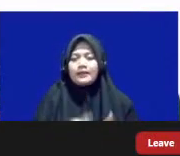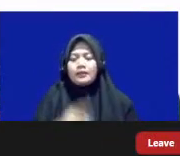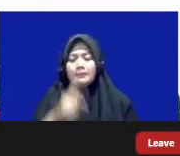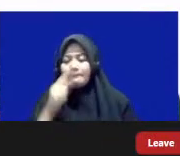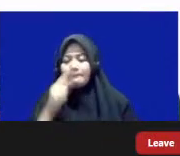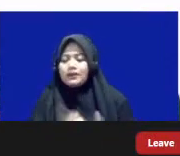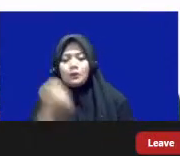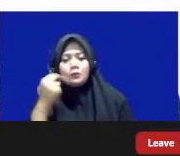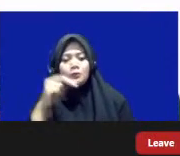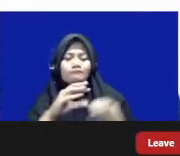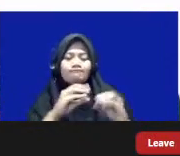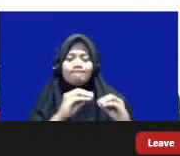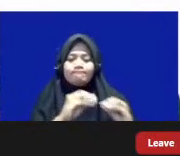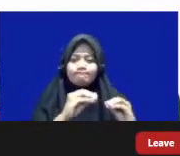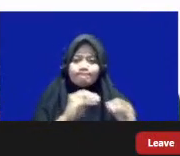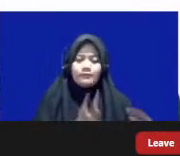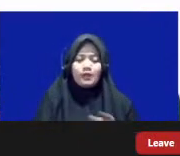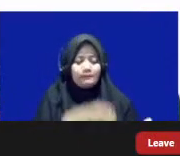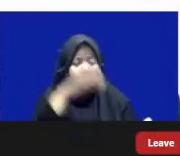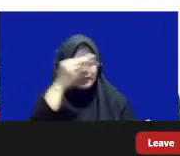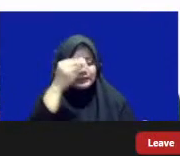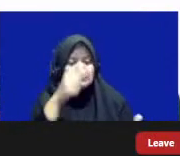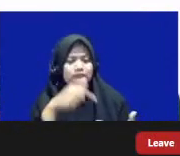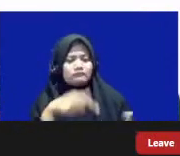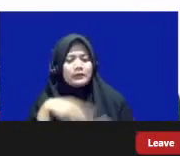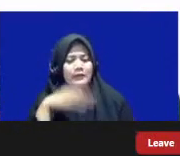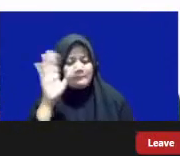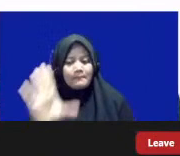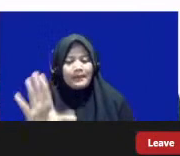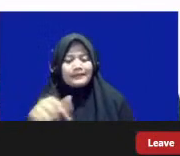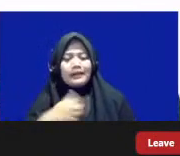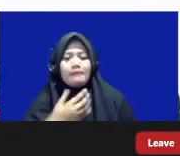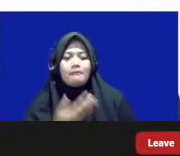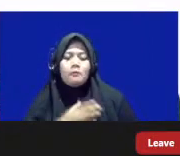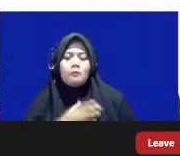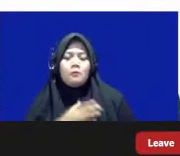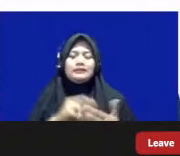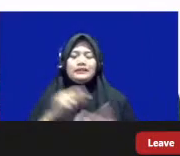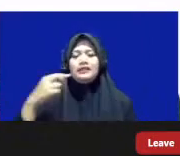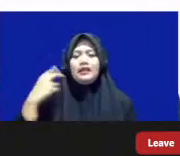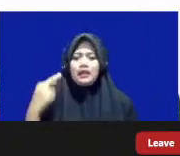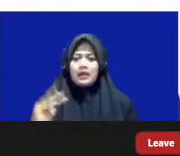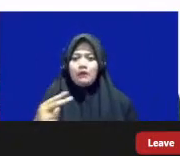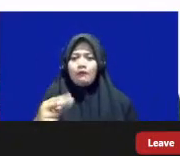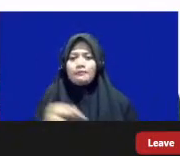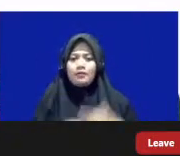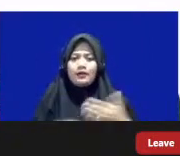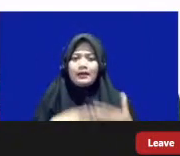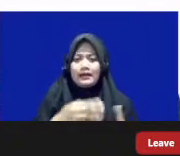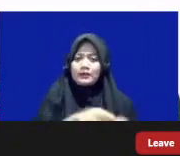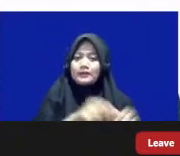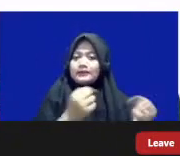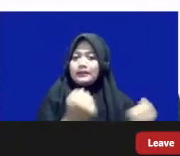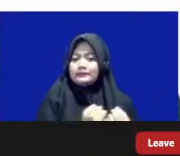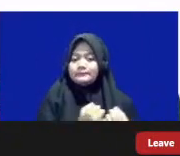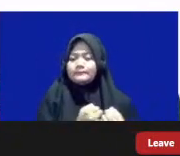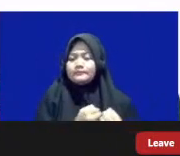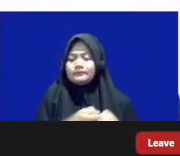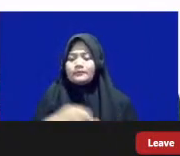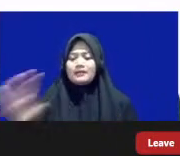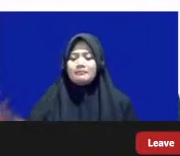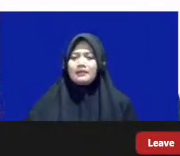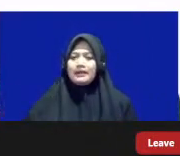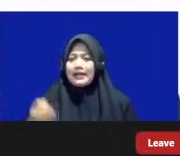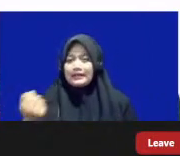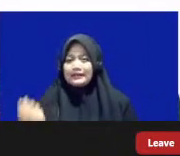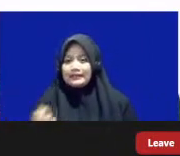sehingga ke depan saya ingin sekali belajar melalui kerelawanan, pengelolaan dan pengorganisasian relawan di Bangladesh ya,